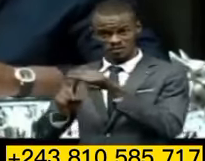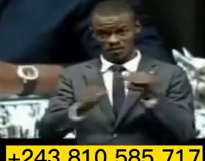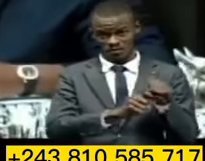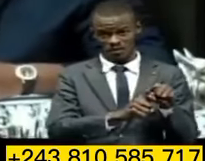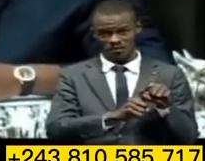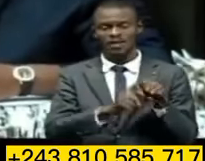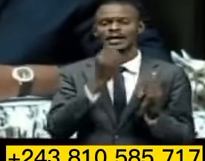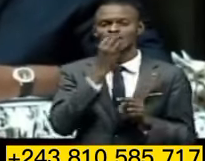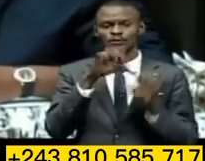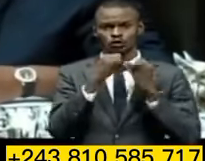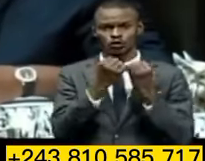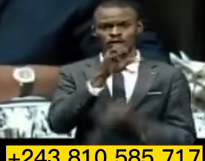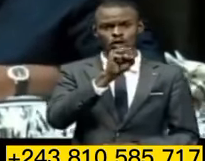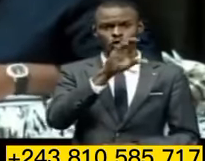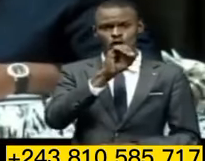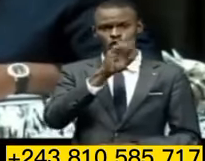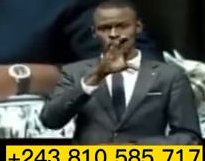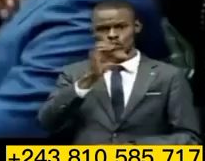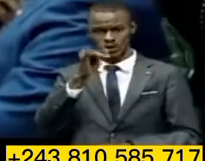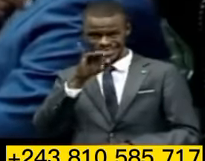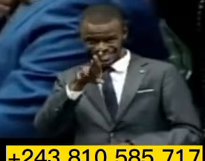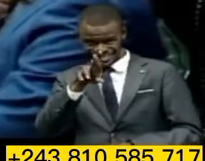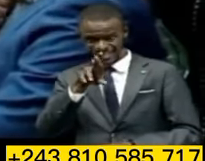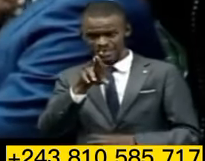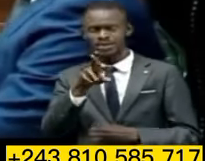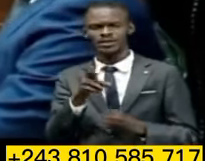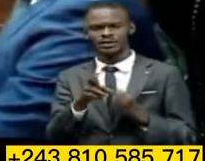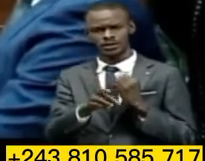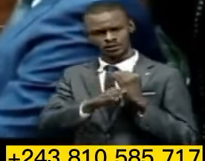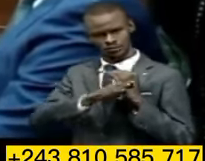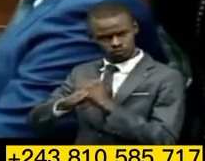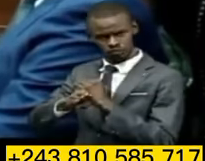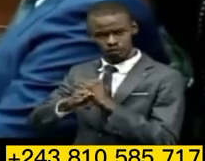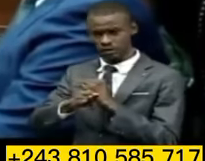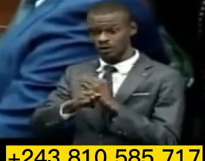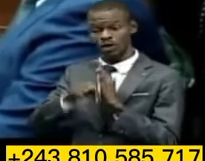Socir dans sa fonction première de raffinage du pétrole brut, lourd et léger.